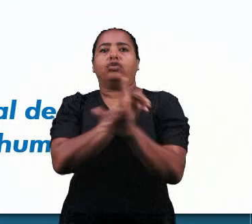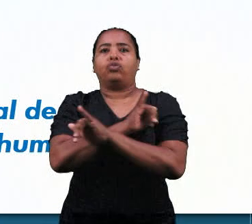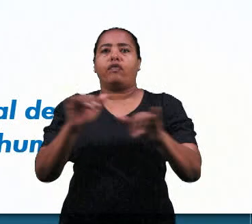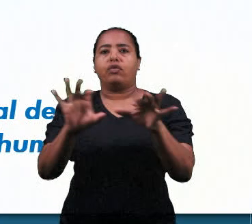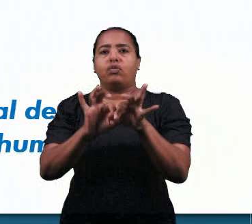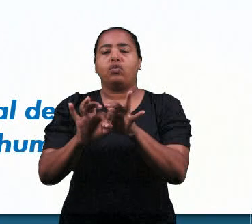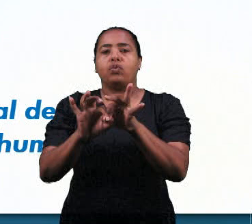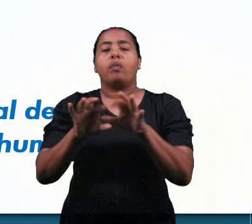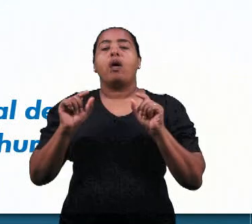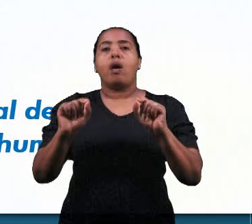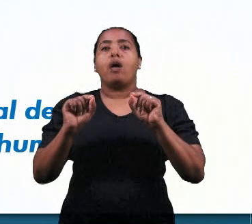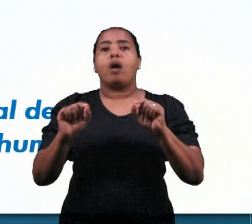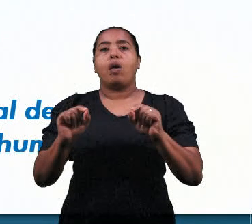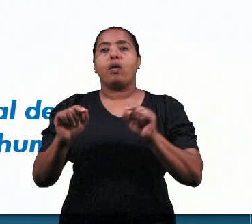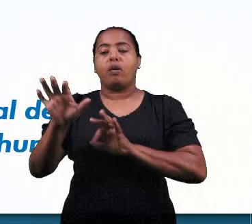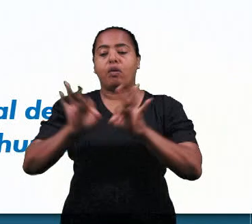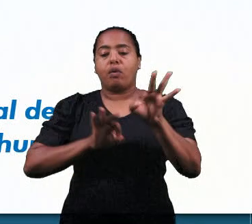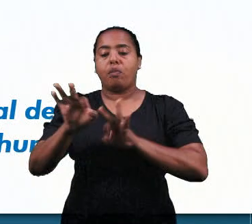préparer bien